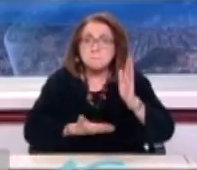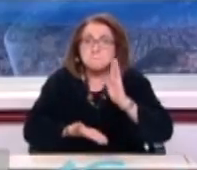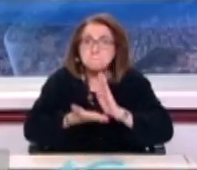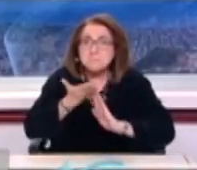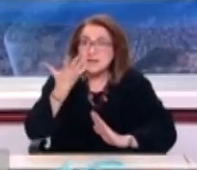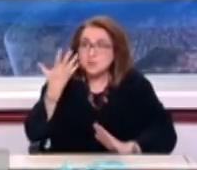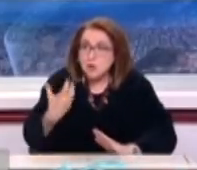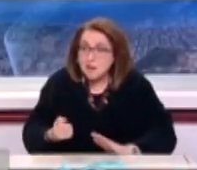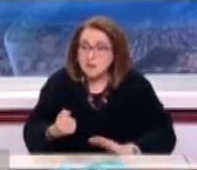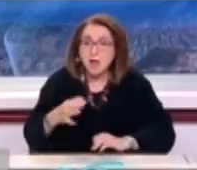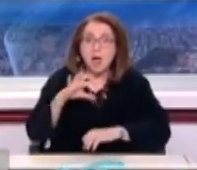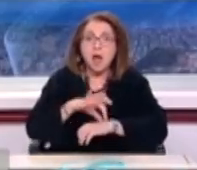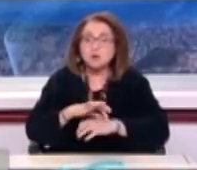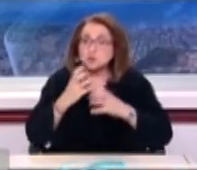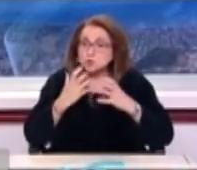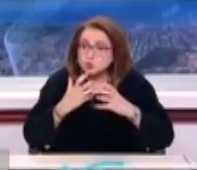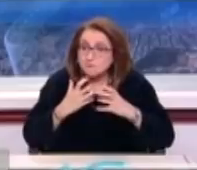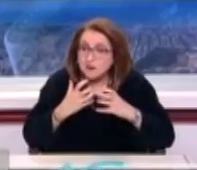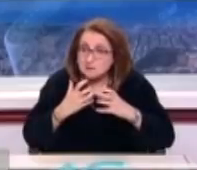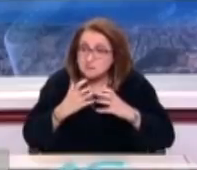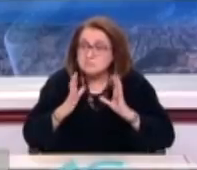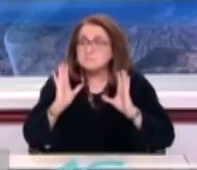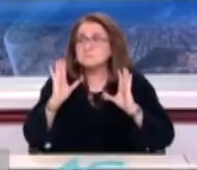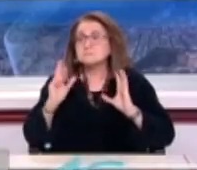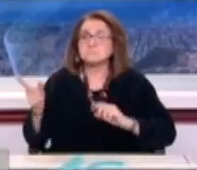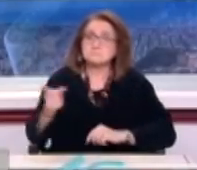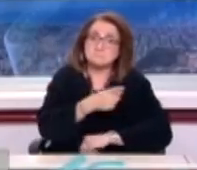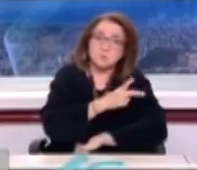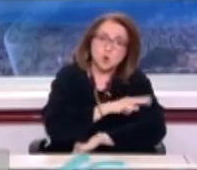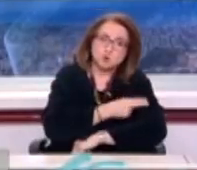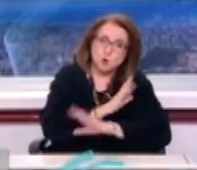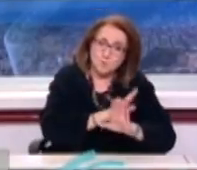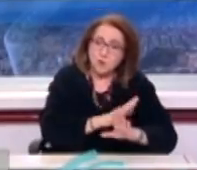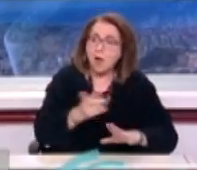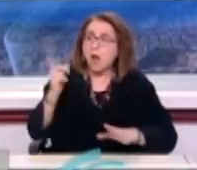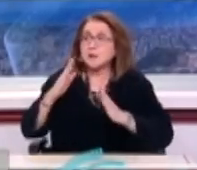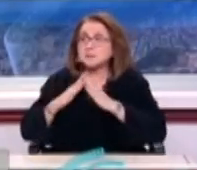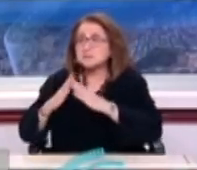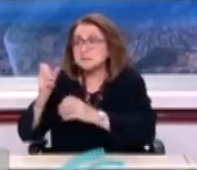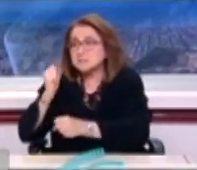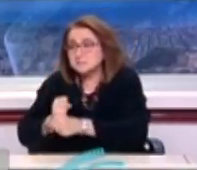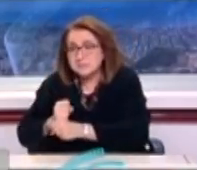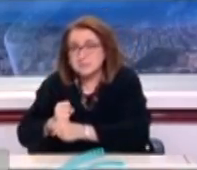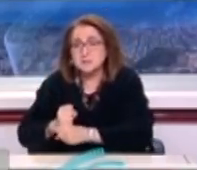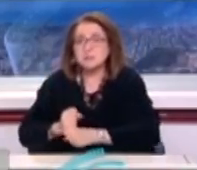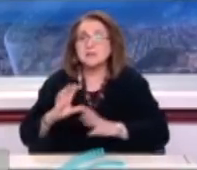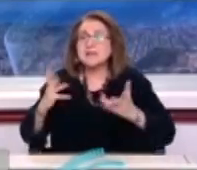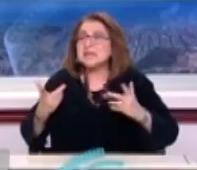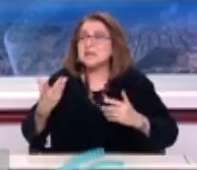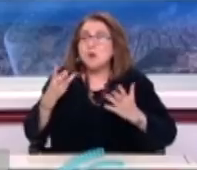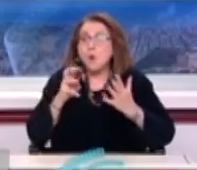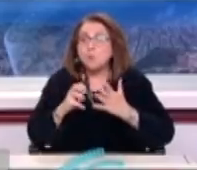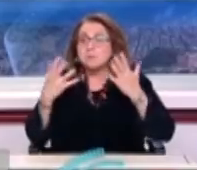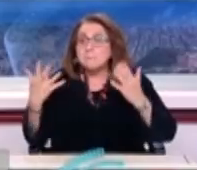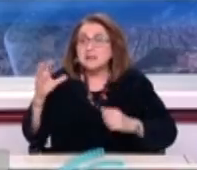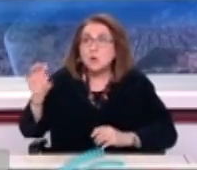έχει σοβαρή νόσο, ενώ οι υπόλοιποι θα είναι στο σπίτι. Ή να είναι ταξιδιώτης από τη λίστα αυτών των 85 χωρών, ο οποίος